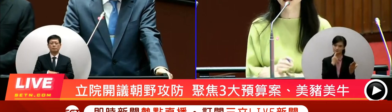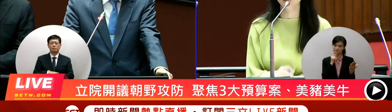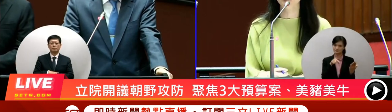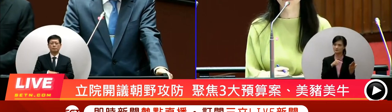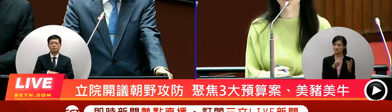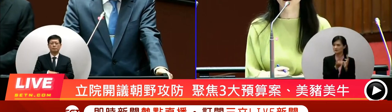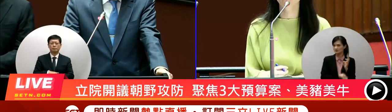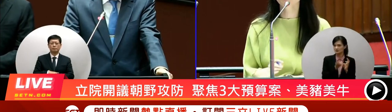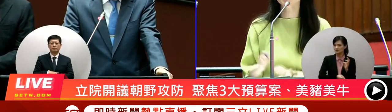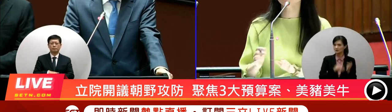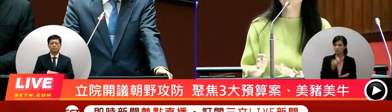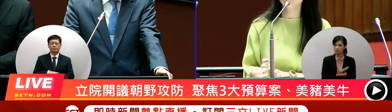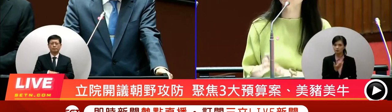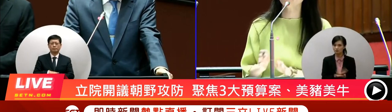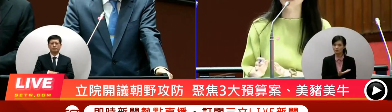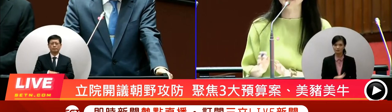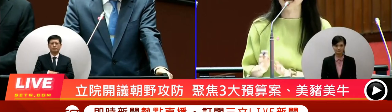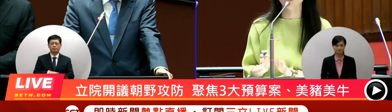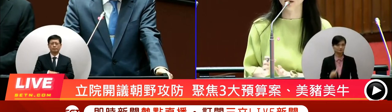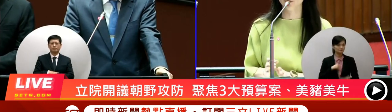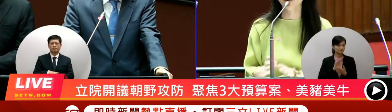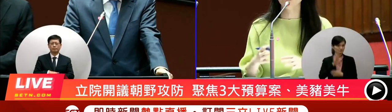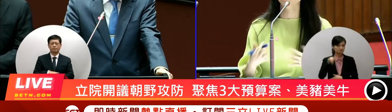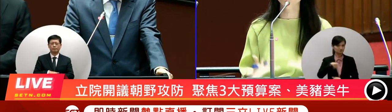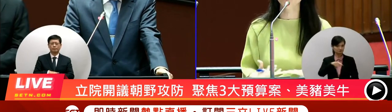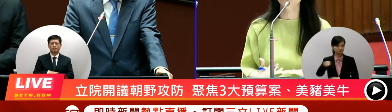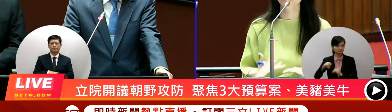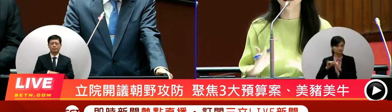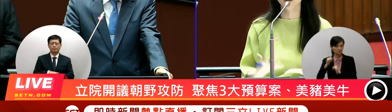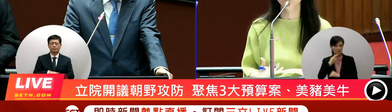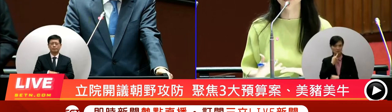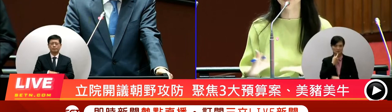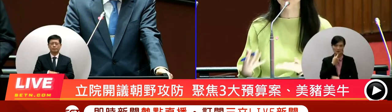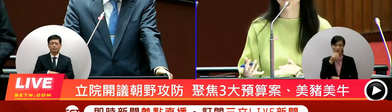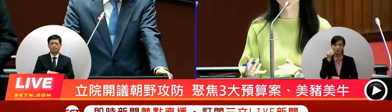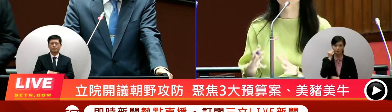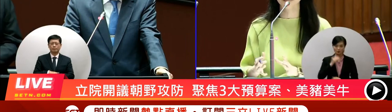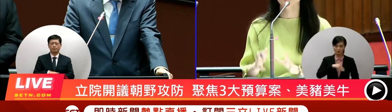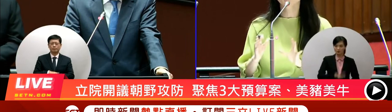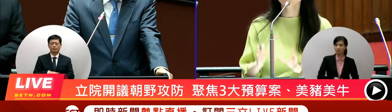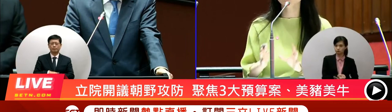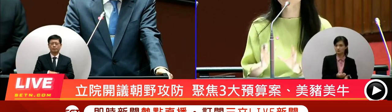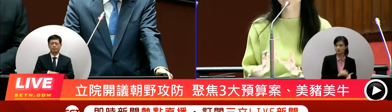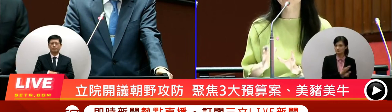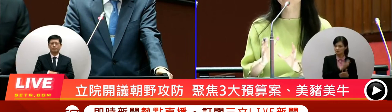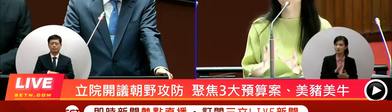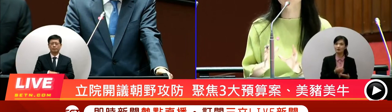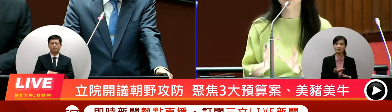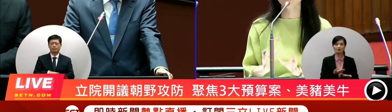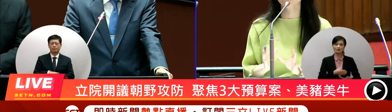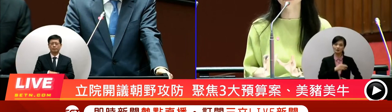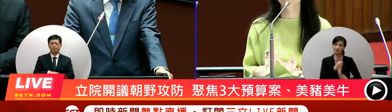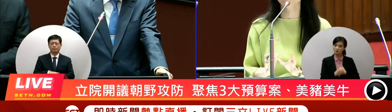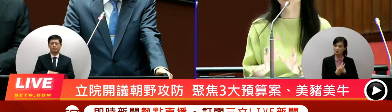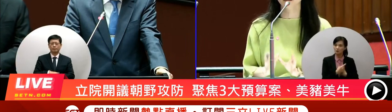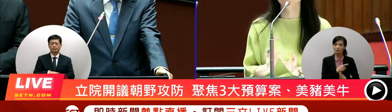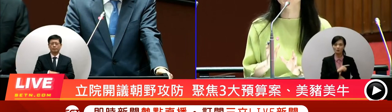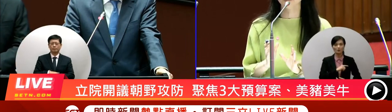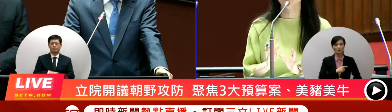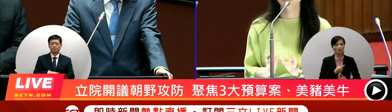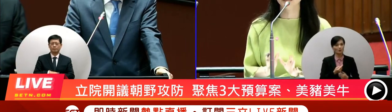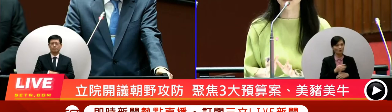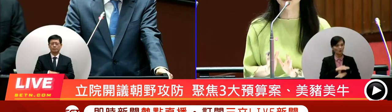其实也不够。那就这个部分，未来大家所疑虑包括坐月子的女性啊等等这些，是不是卫福部能够再针对这个部分能